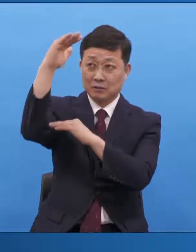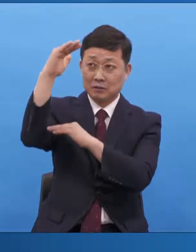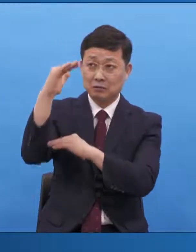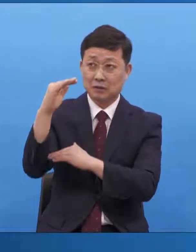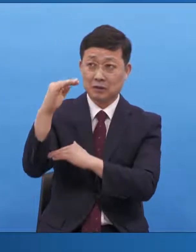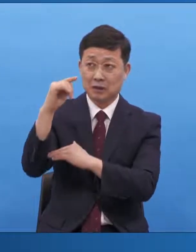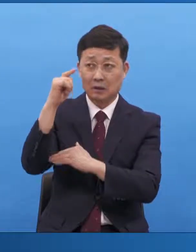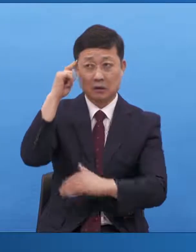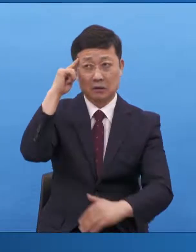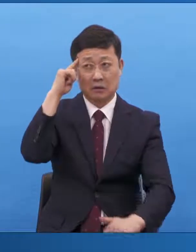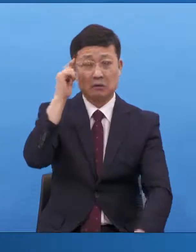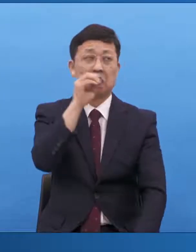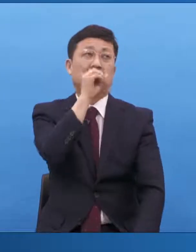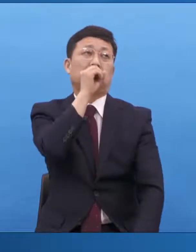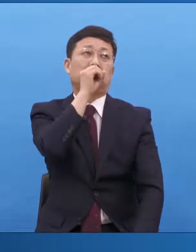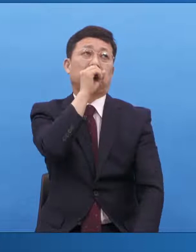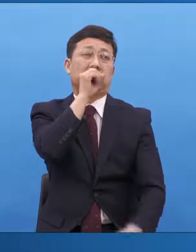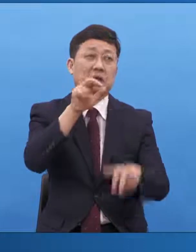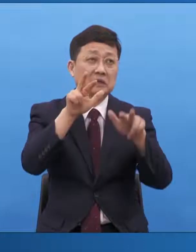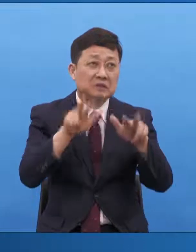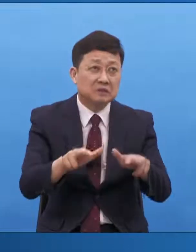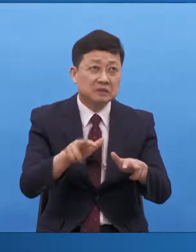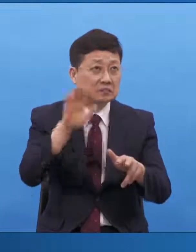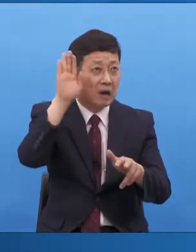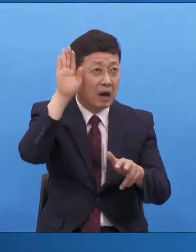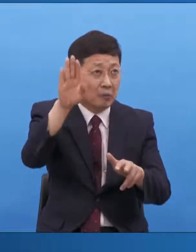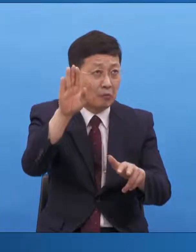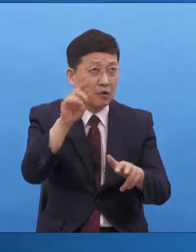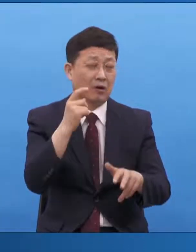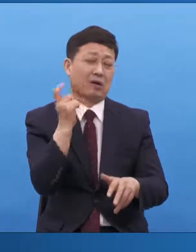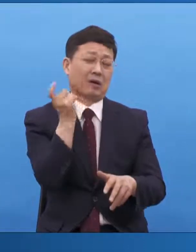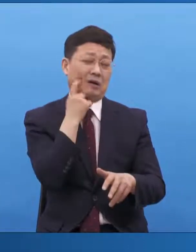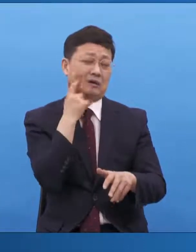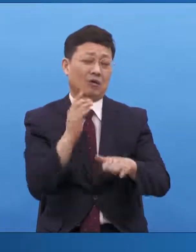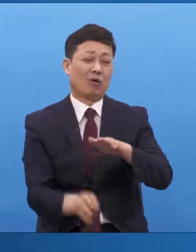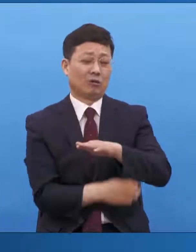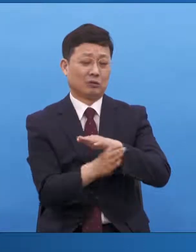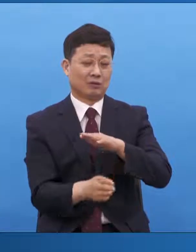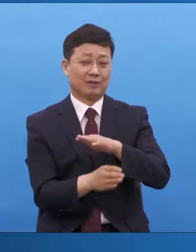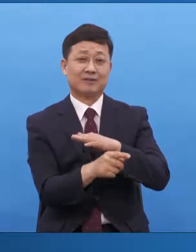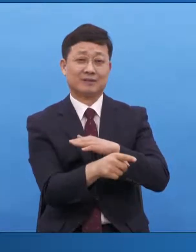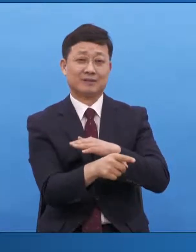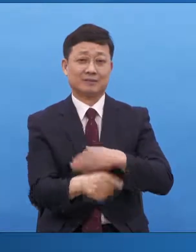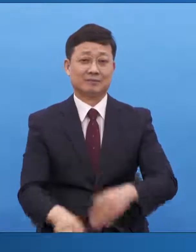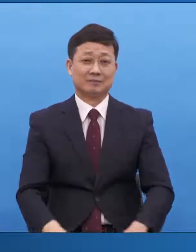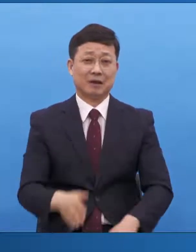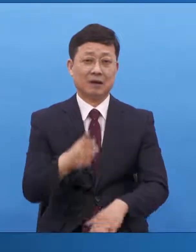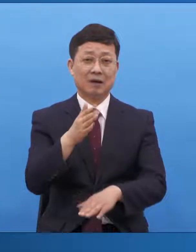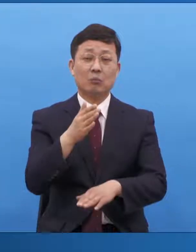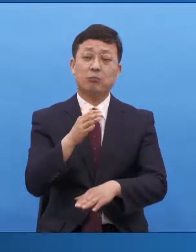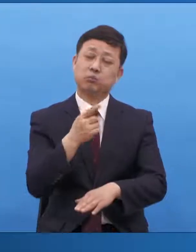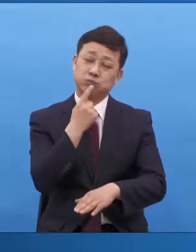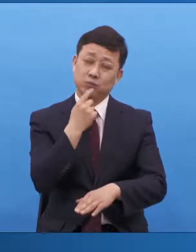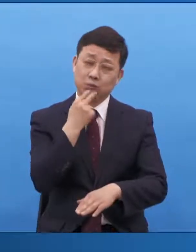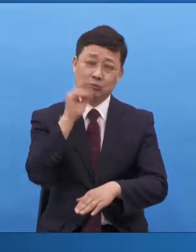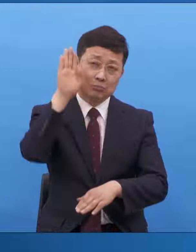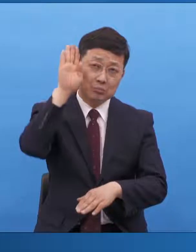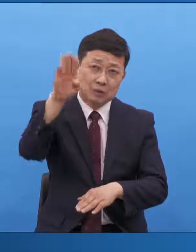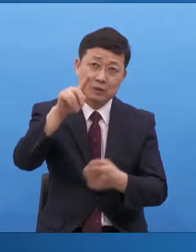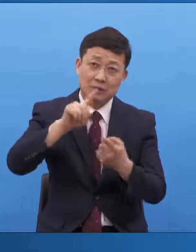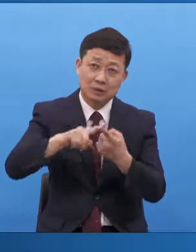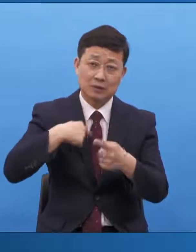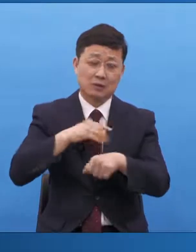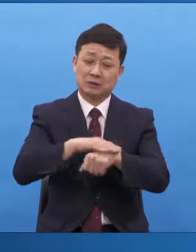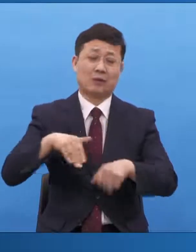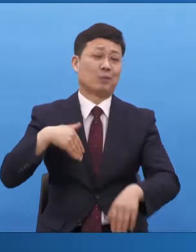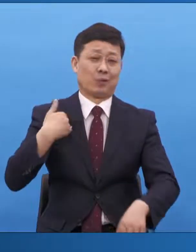현재로서는 가짜입니다. And those who don't think that as right now, I don't know what's going to happen later on, 모르겠고, but right now they're fakes. 나중에 더 잘 믿을 수 있어요. 그건 내가 알 일이 아니고요. Later